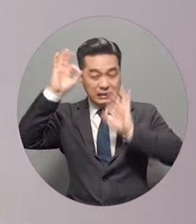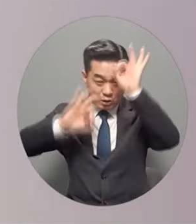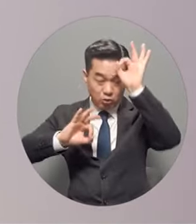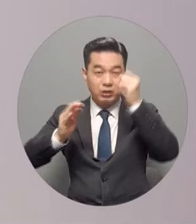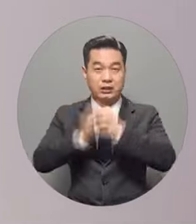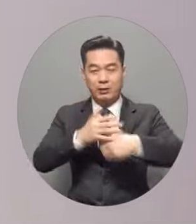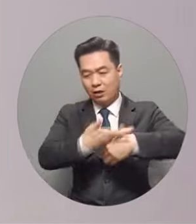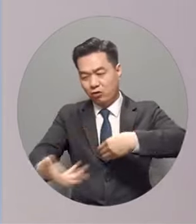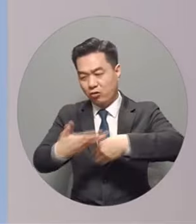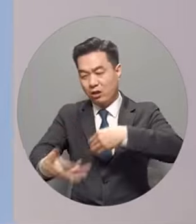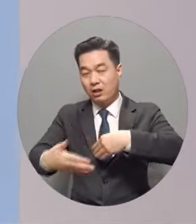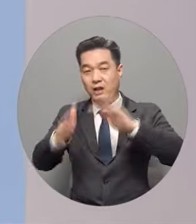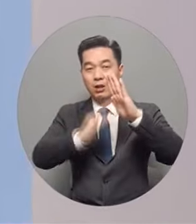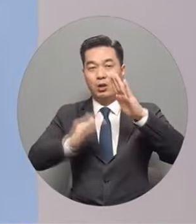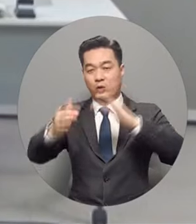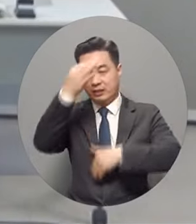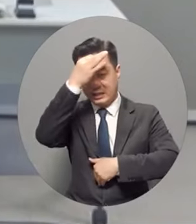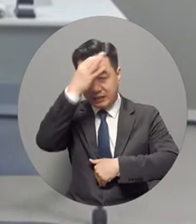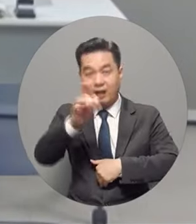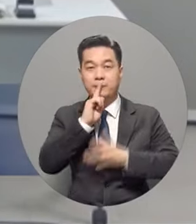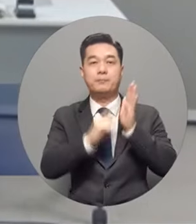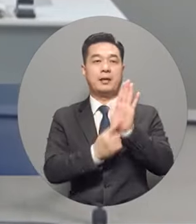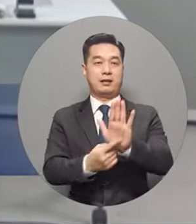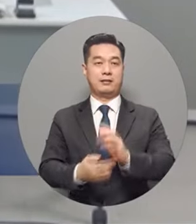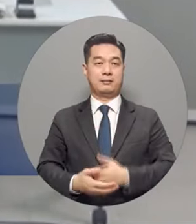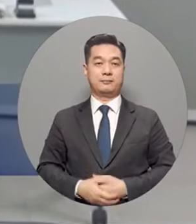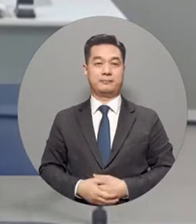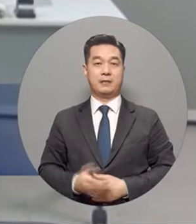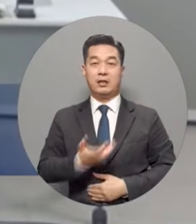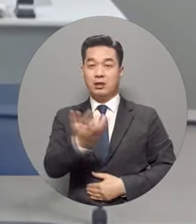대해 공식 사과했습니다.